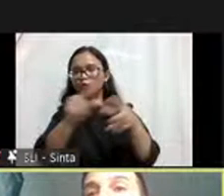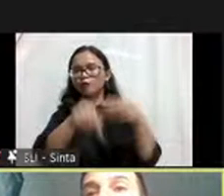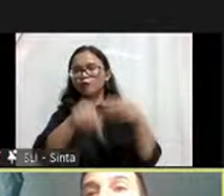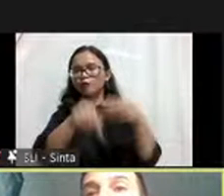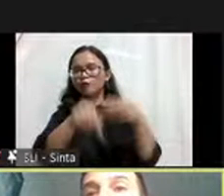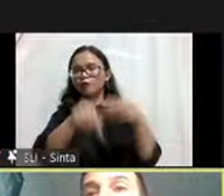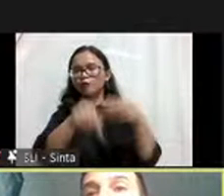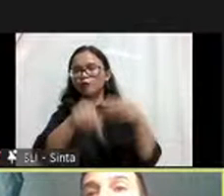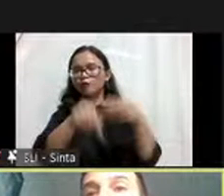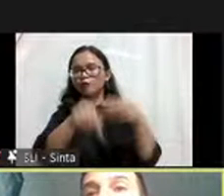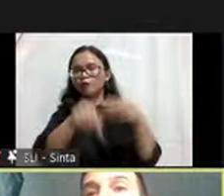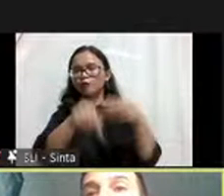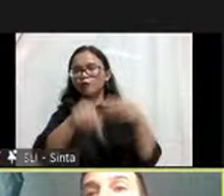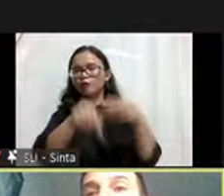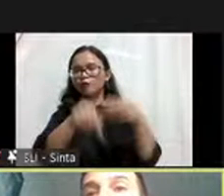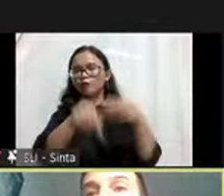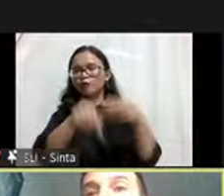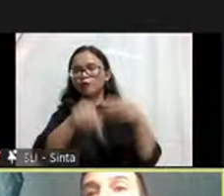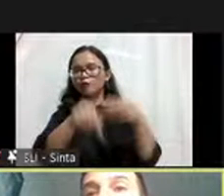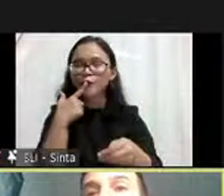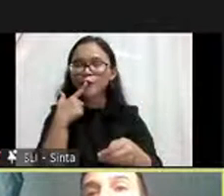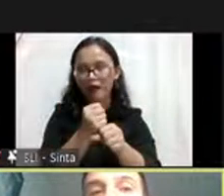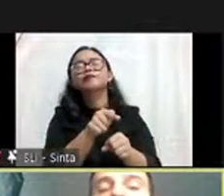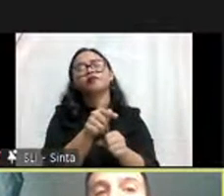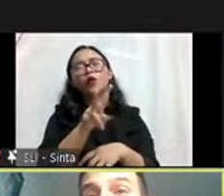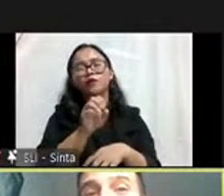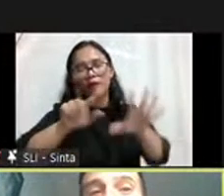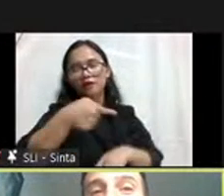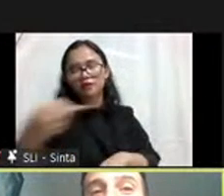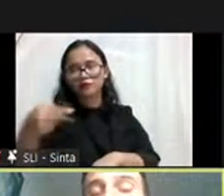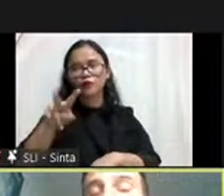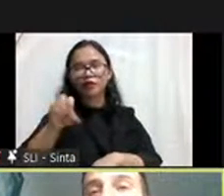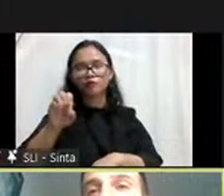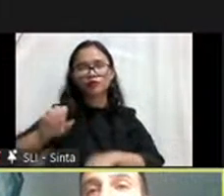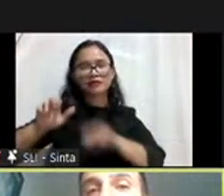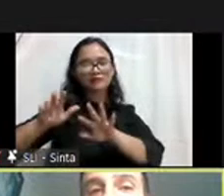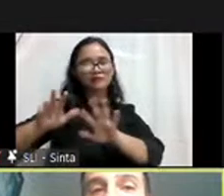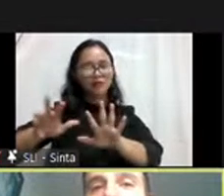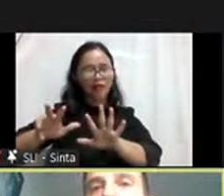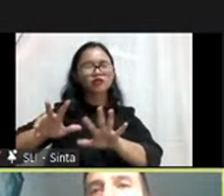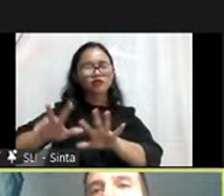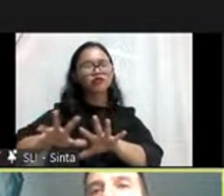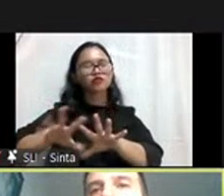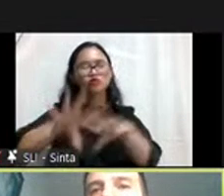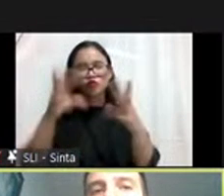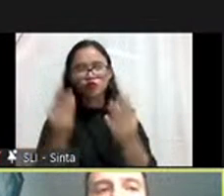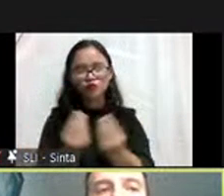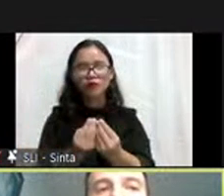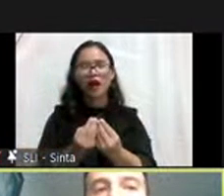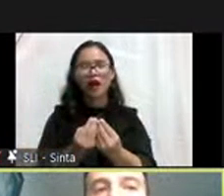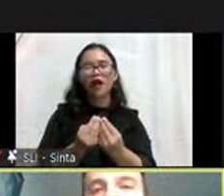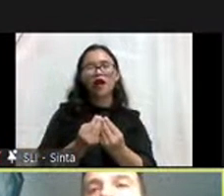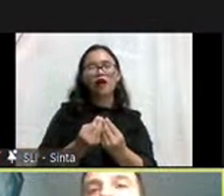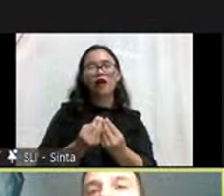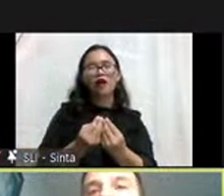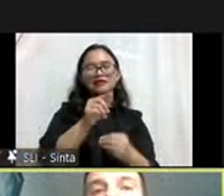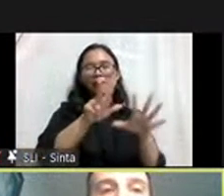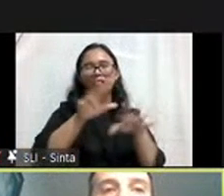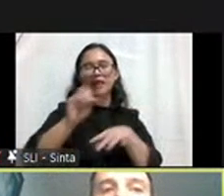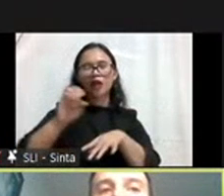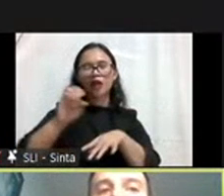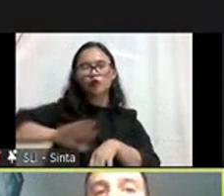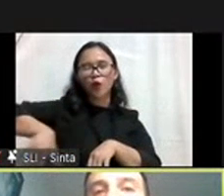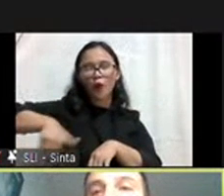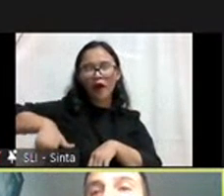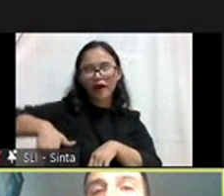bahwa dari 2008 sampai 2009 ada lebih dari 800 keluarga petani kecil itu